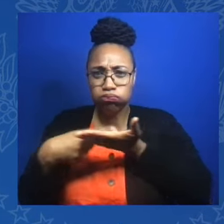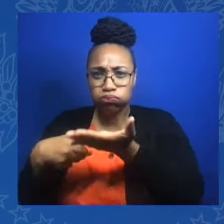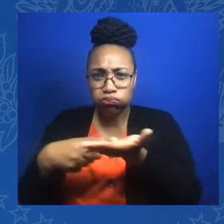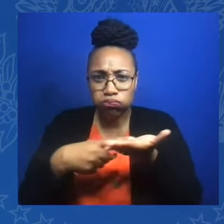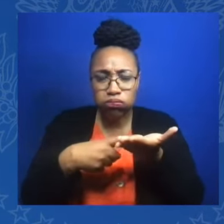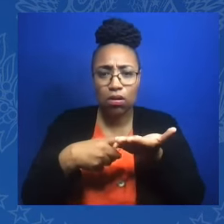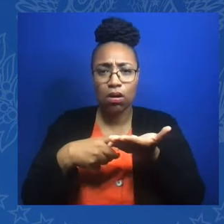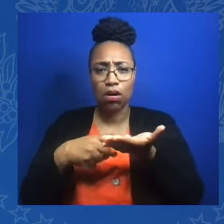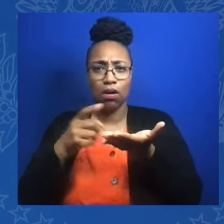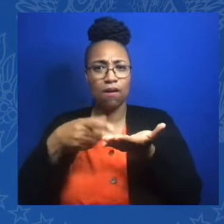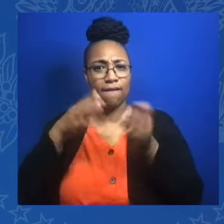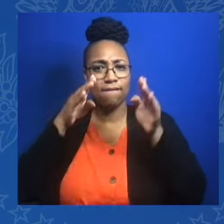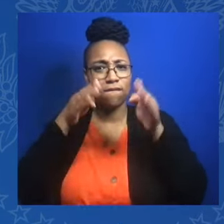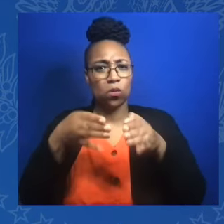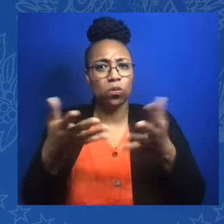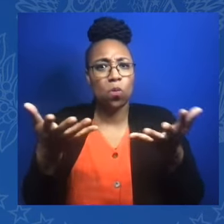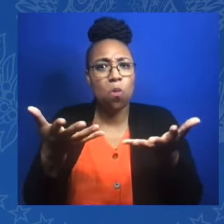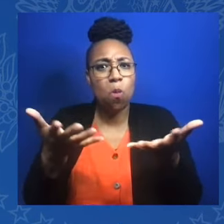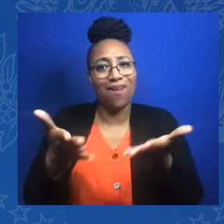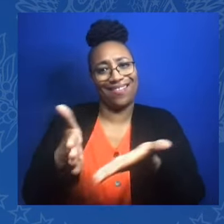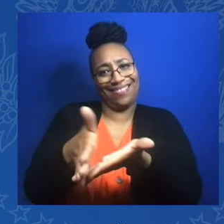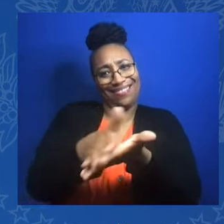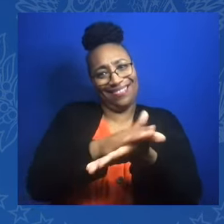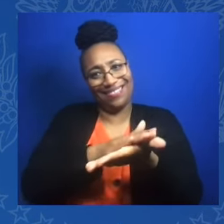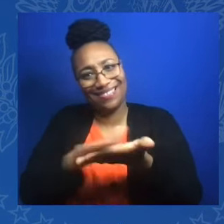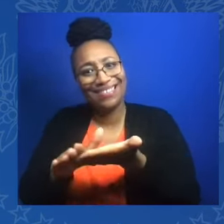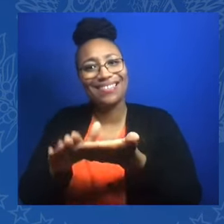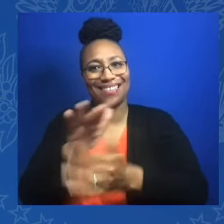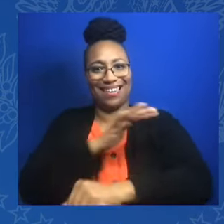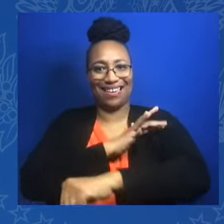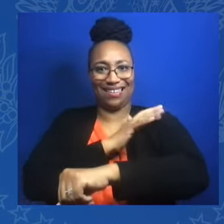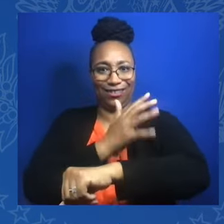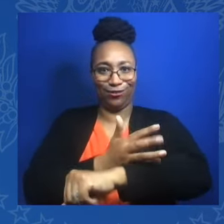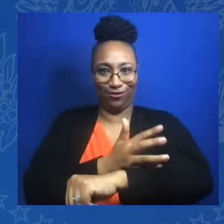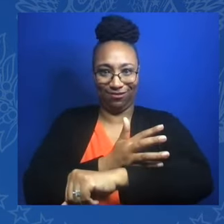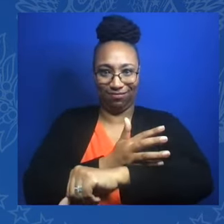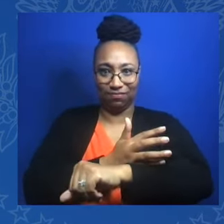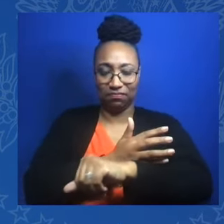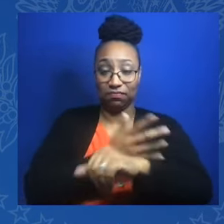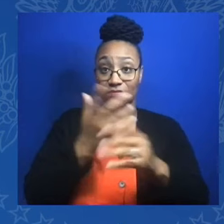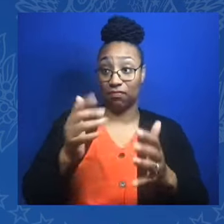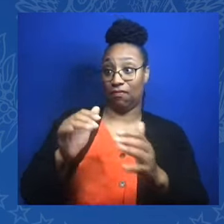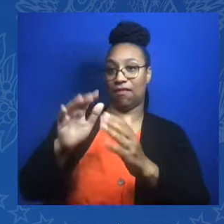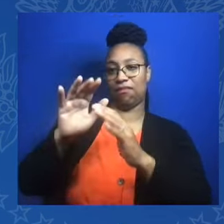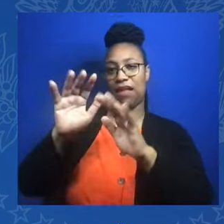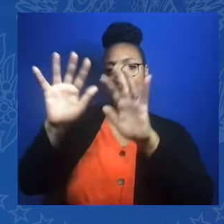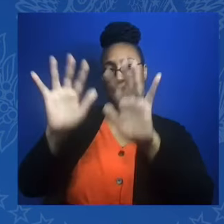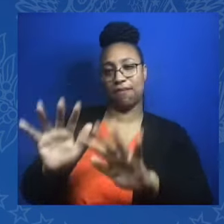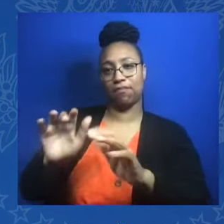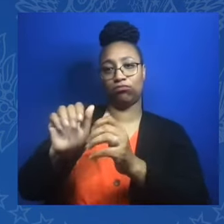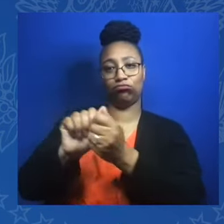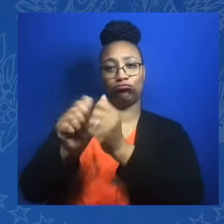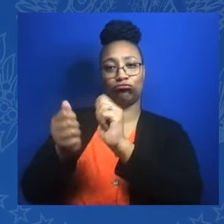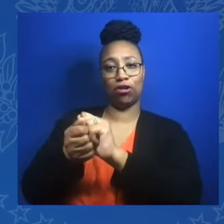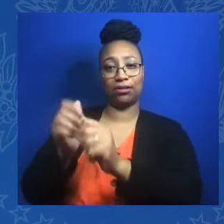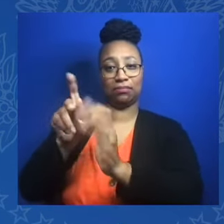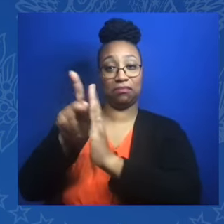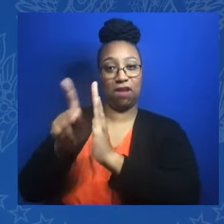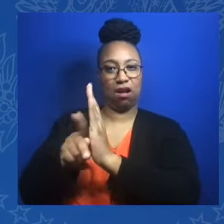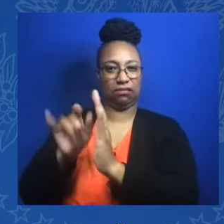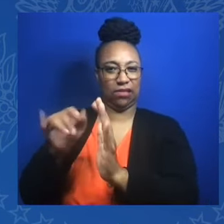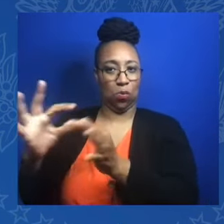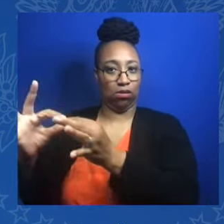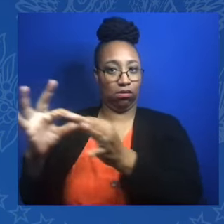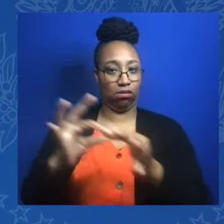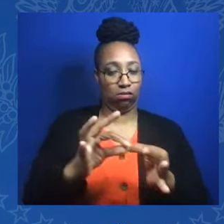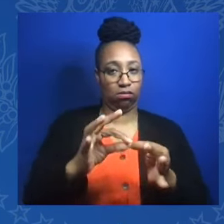la pollution à l'échelle du pays. Je suis donc très heureux de vous accueillir à nouveau aujourd'hui, sachant que la protection